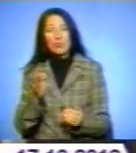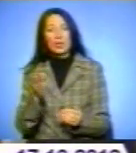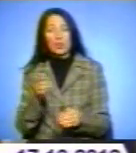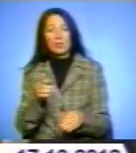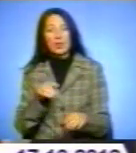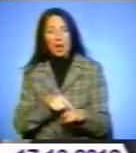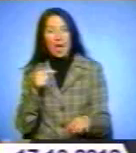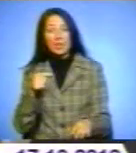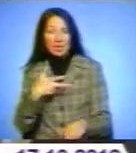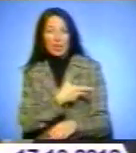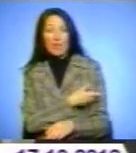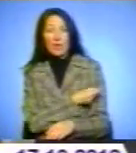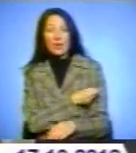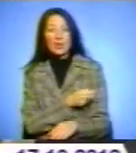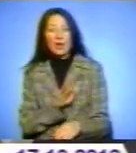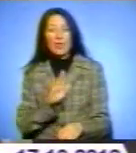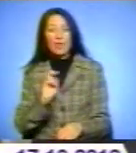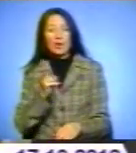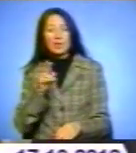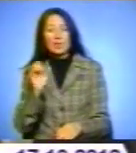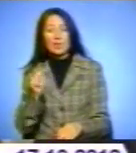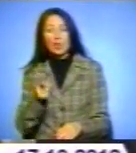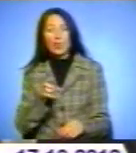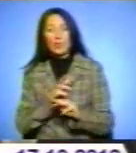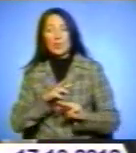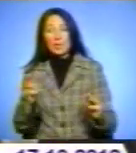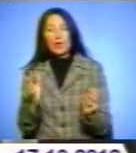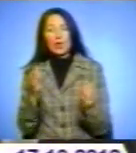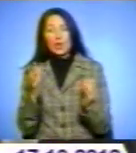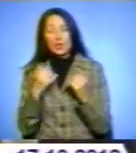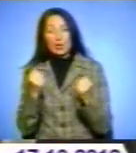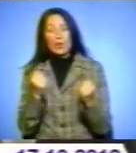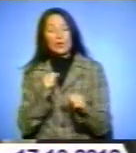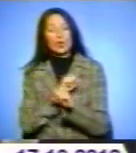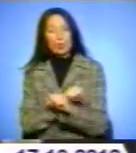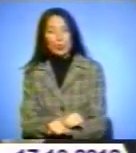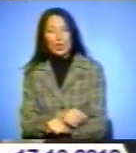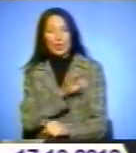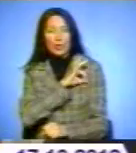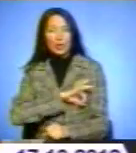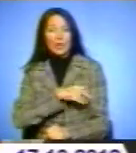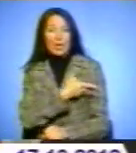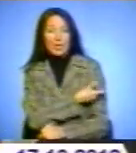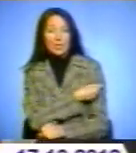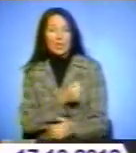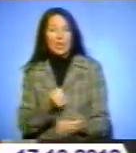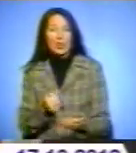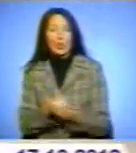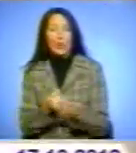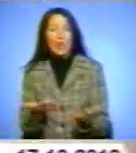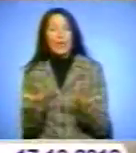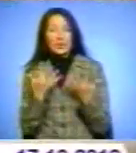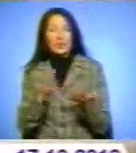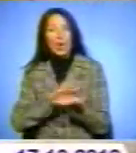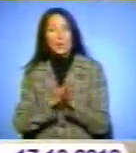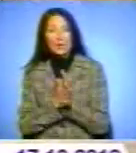введення вакцини, а то Міністерство охорони здоров'я тимчасово призупинило використання вакцини до вияснення обставин.